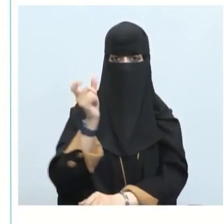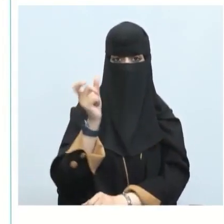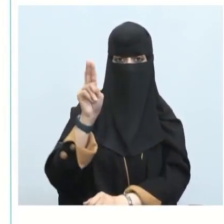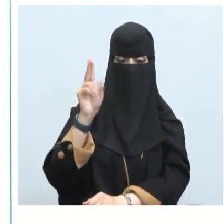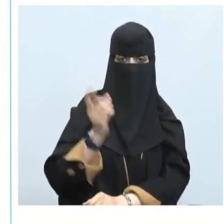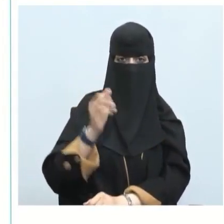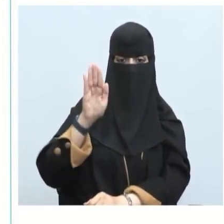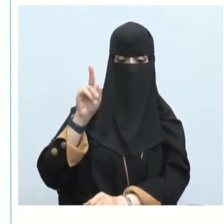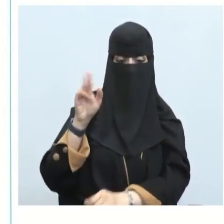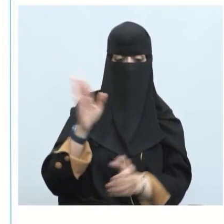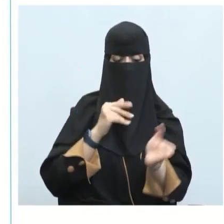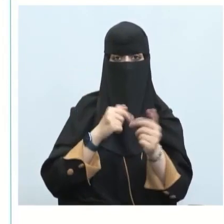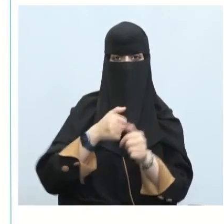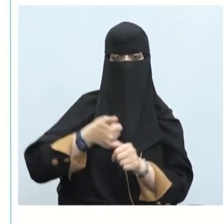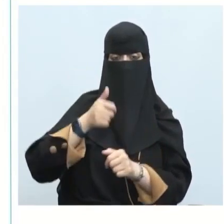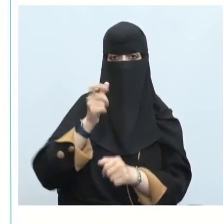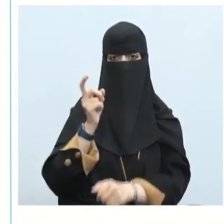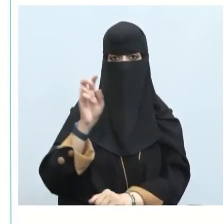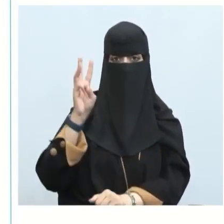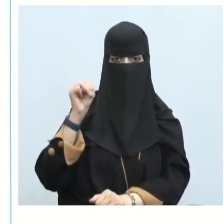البنترست والانستغرام